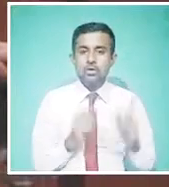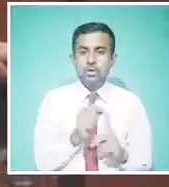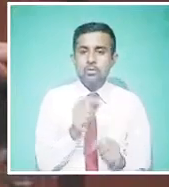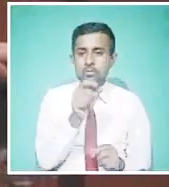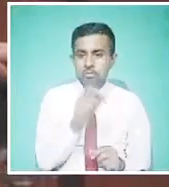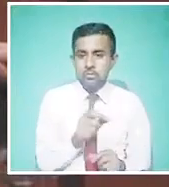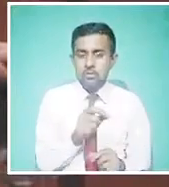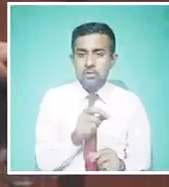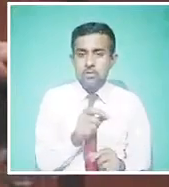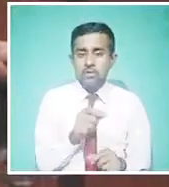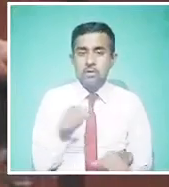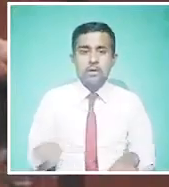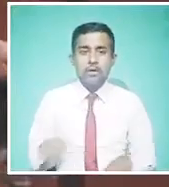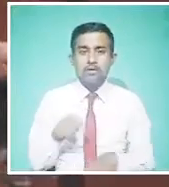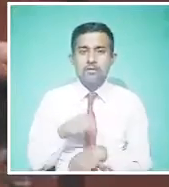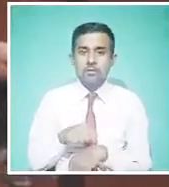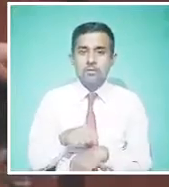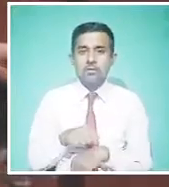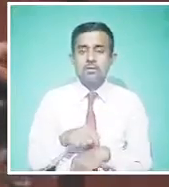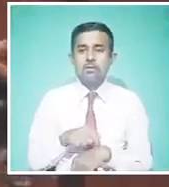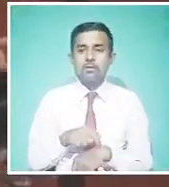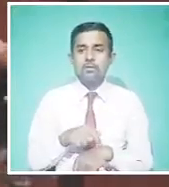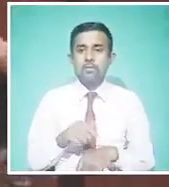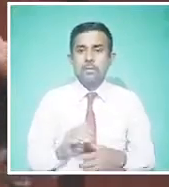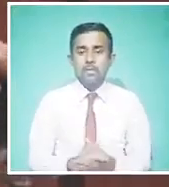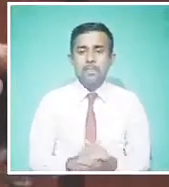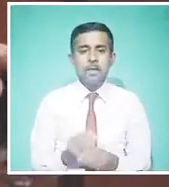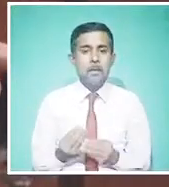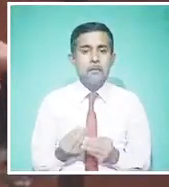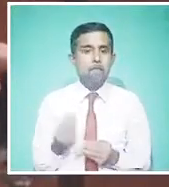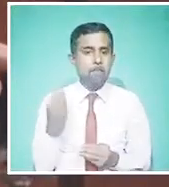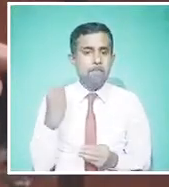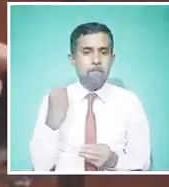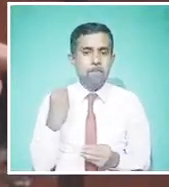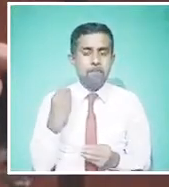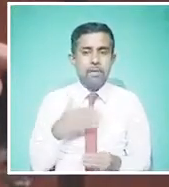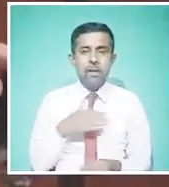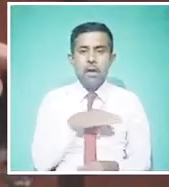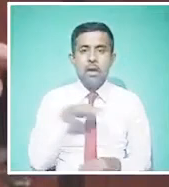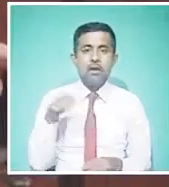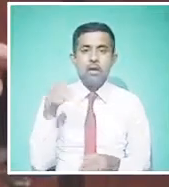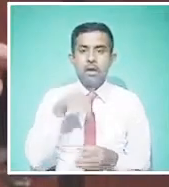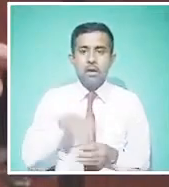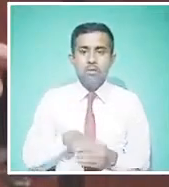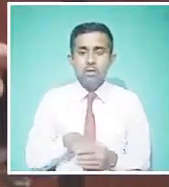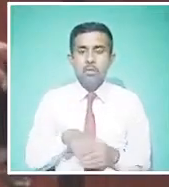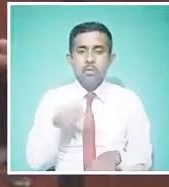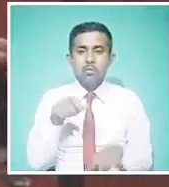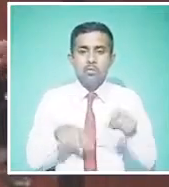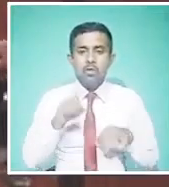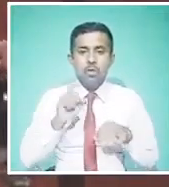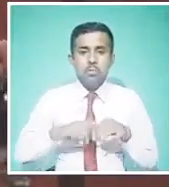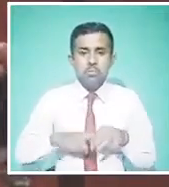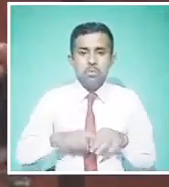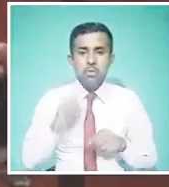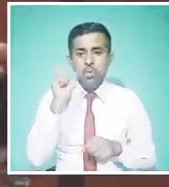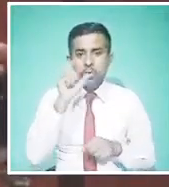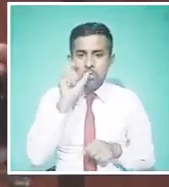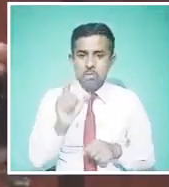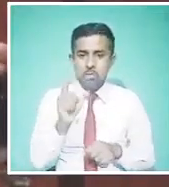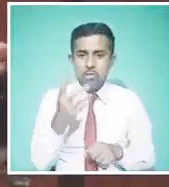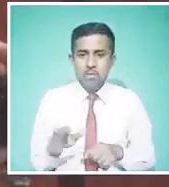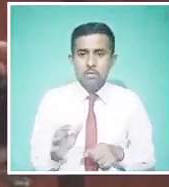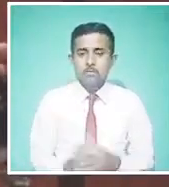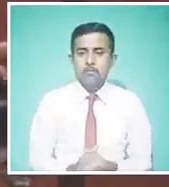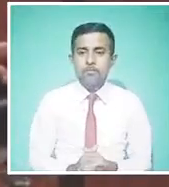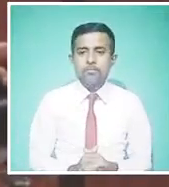பவுனியாவிற்கும் கிளிநொச்சிக்கும் வருகை தந்து விவசாயிகளினுடைய பிரச்சனைகளை கேட்டறிந்தார். அங்கே கூறப்பட்ட ஒரு விடயம், அமைச்சர்